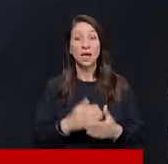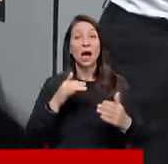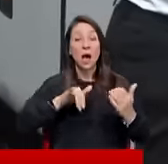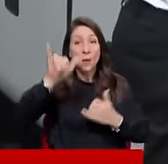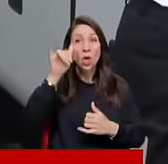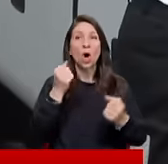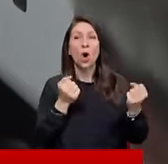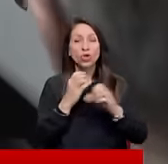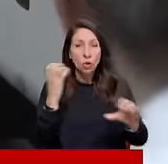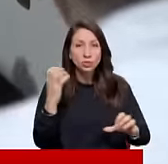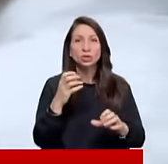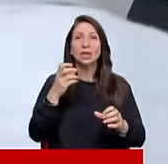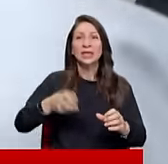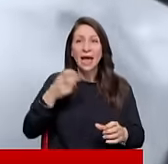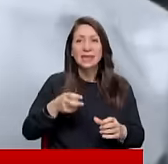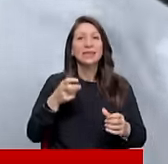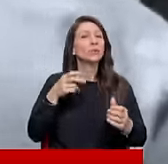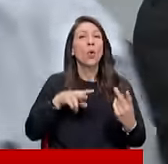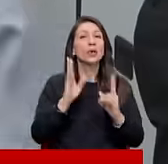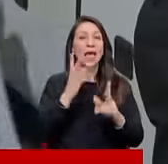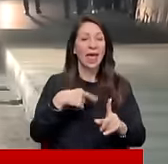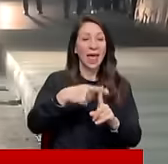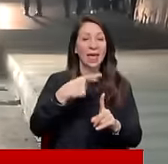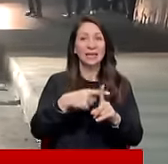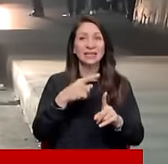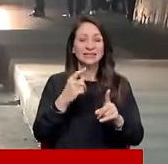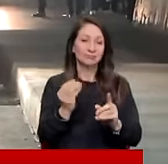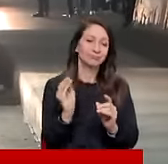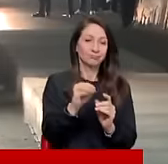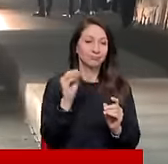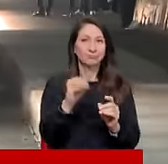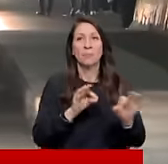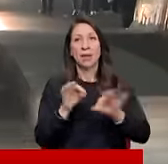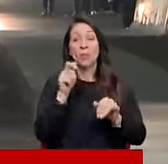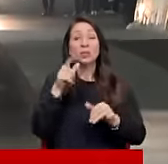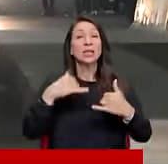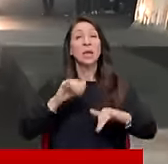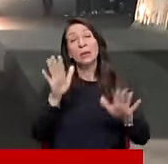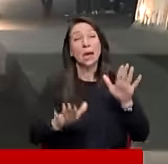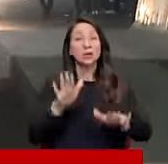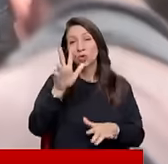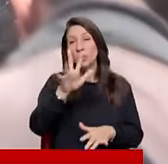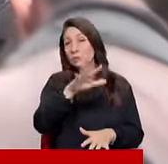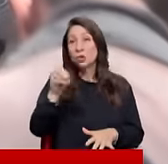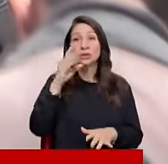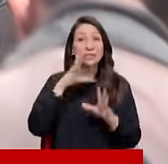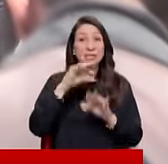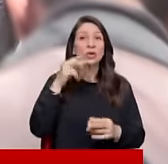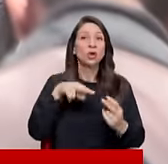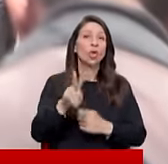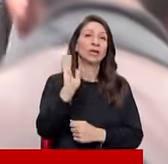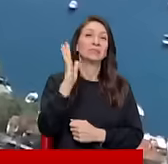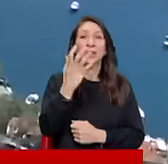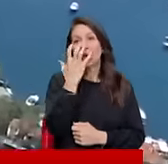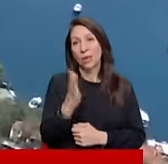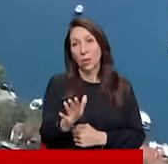Havayolu, karayolu, demiryolu ile seyahat edecekler için ek seferler planlandı. Çünkü bu tatilde yaklaşık 35 milyon kişinin yollarda